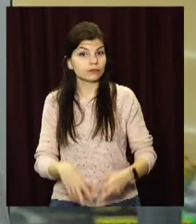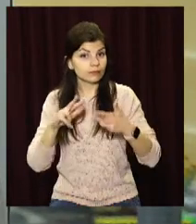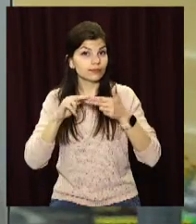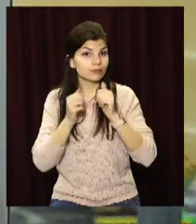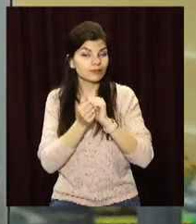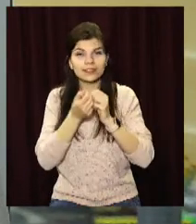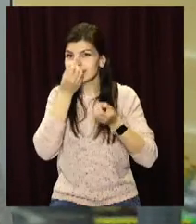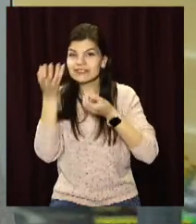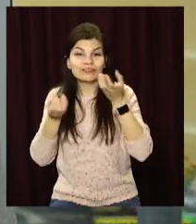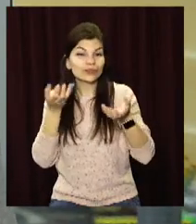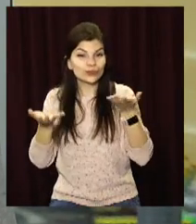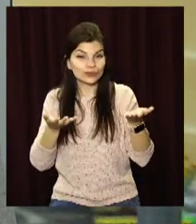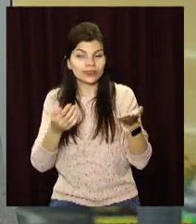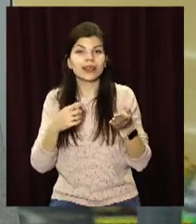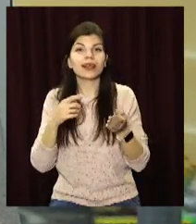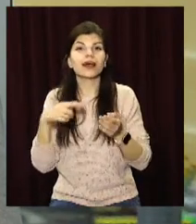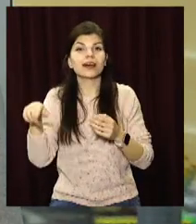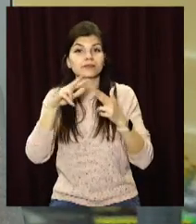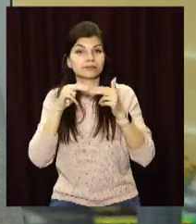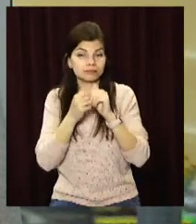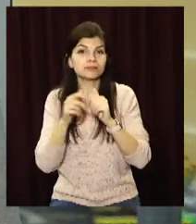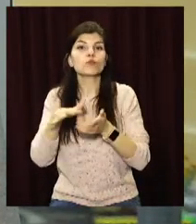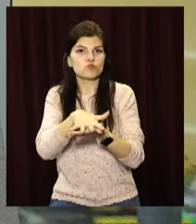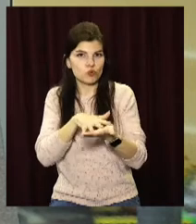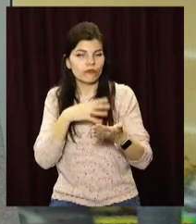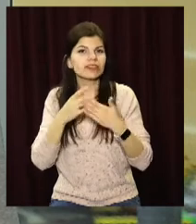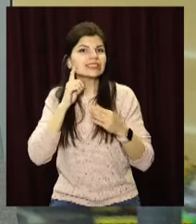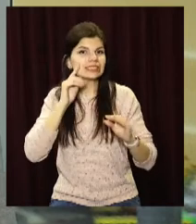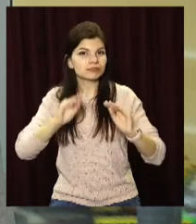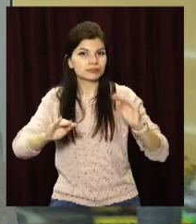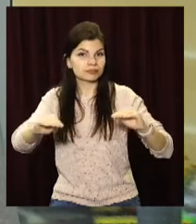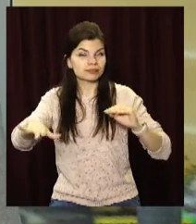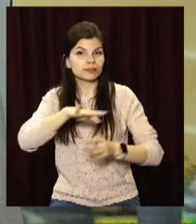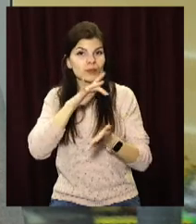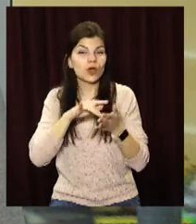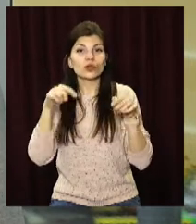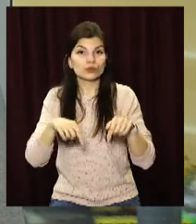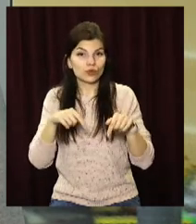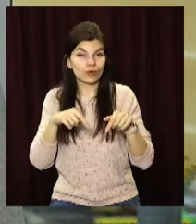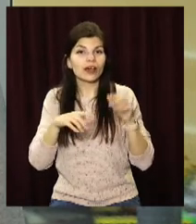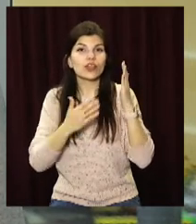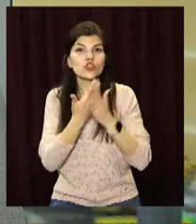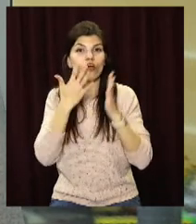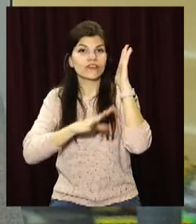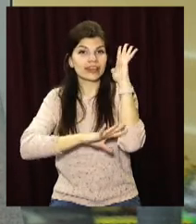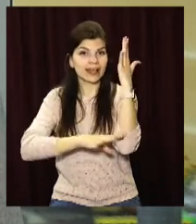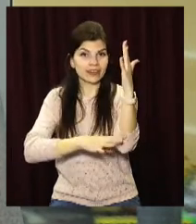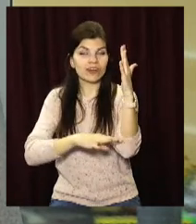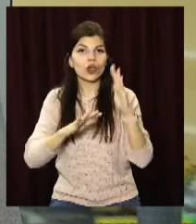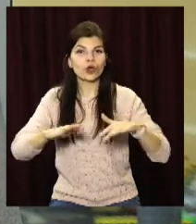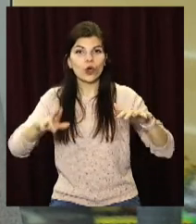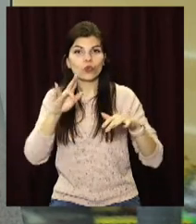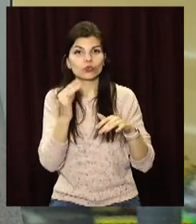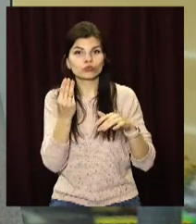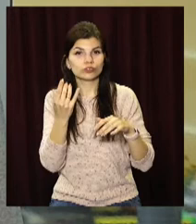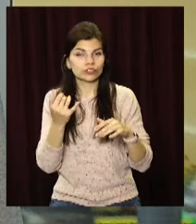Кам'янське квітуче. Містяни разом із чиновниками продовжують озеленювати місто. Цього разу нові дерева та кущі висаджували в